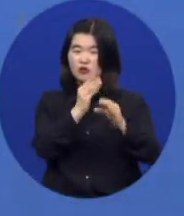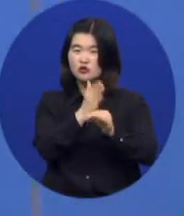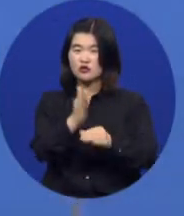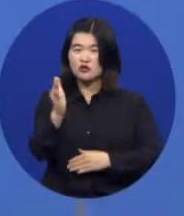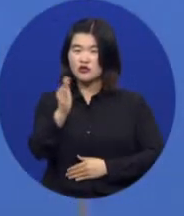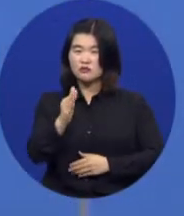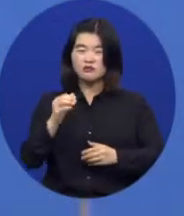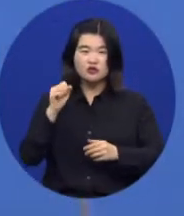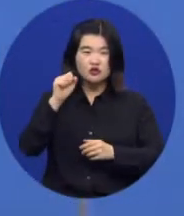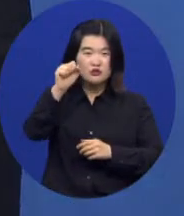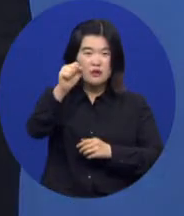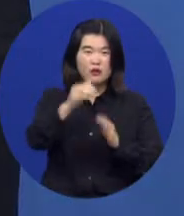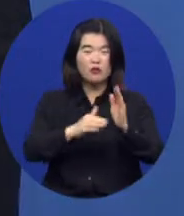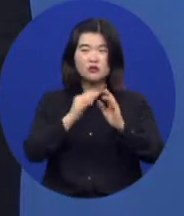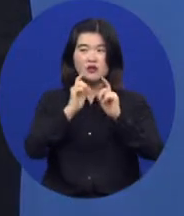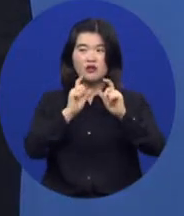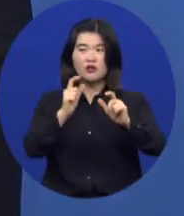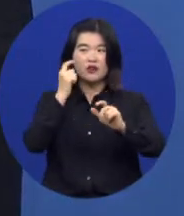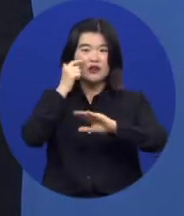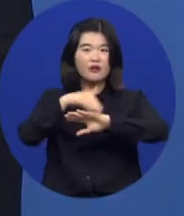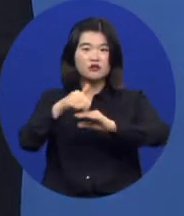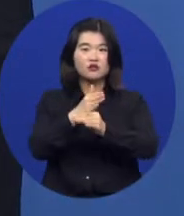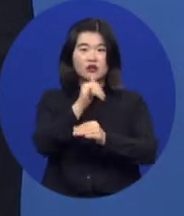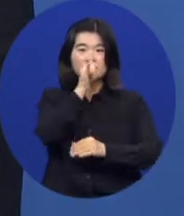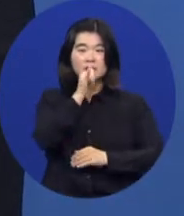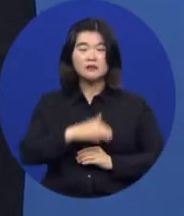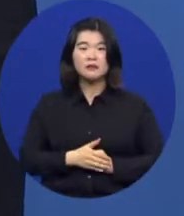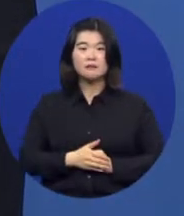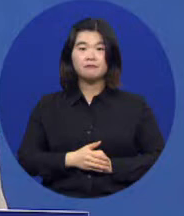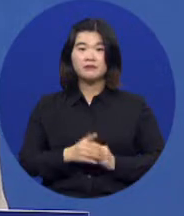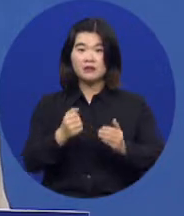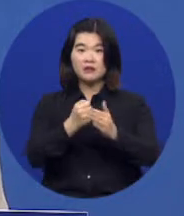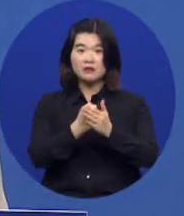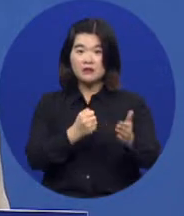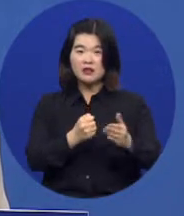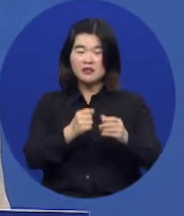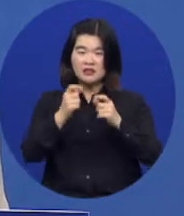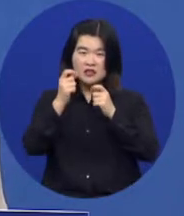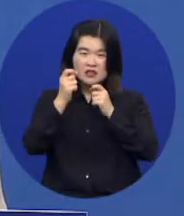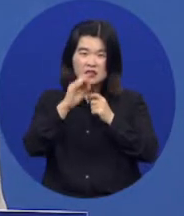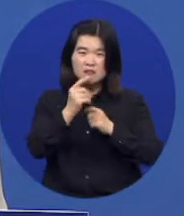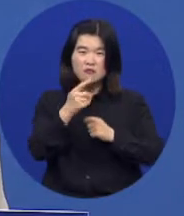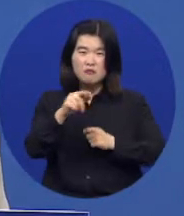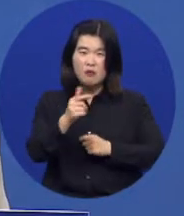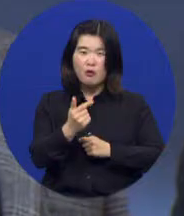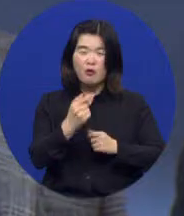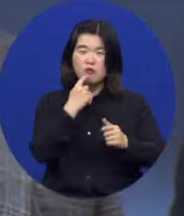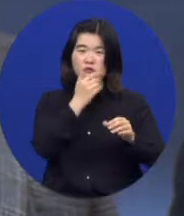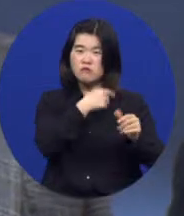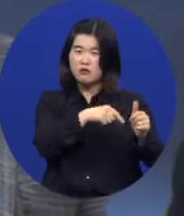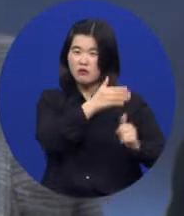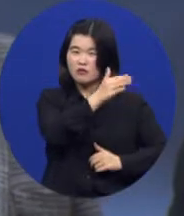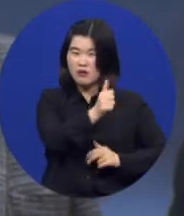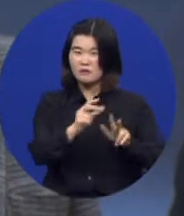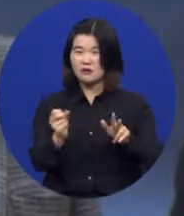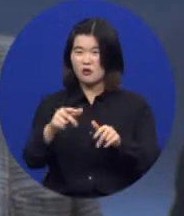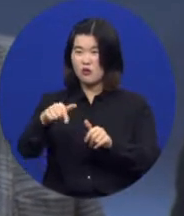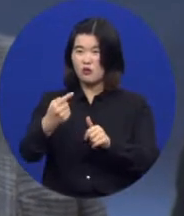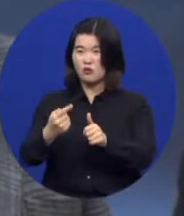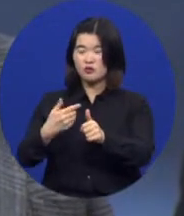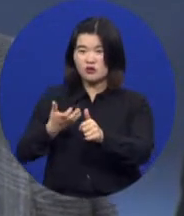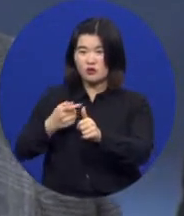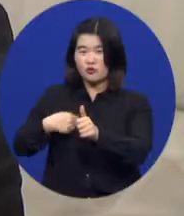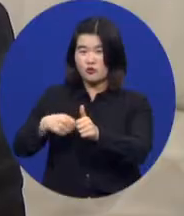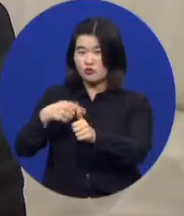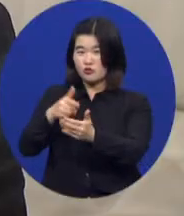출발을 공직 선언할 것으로 전망되고 있습니다 이에 따라 진보 성향인 이석문 교육감과 우수성 냥의 고 창 근 전